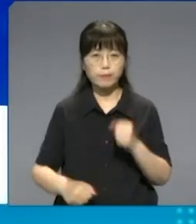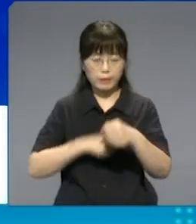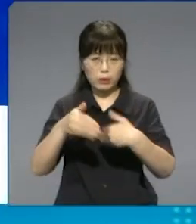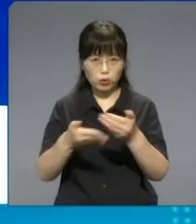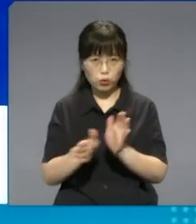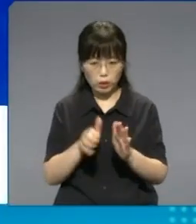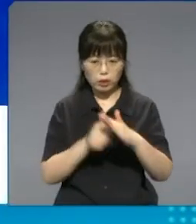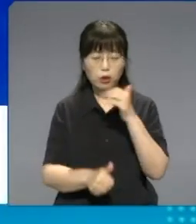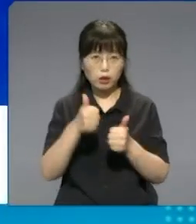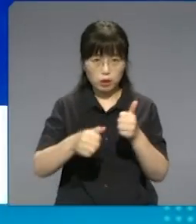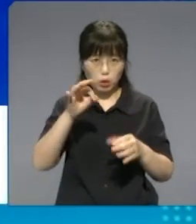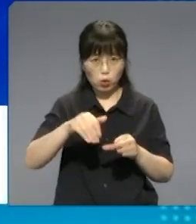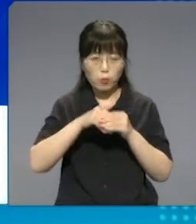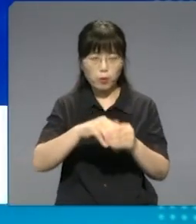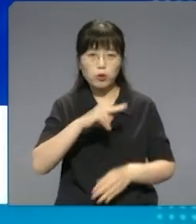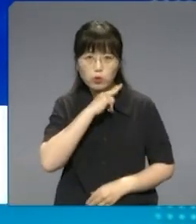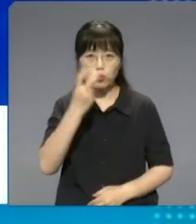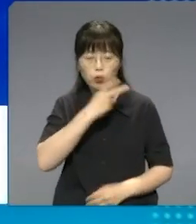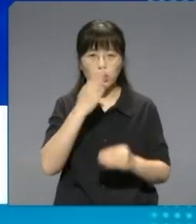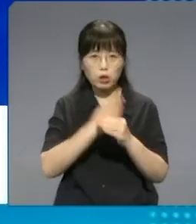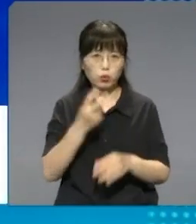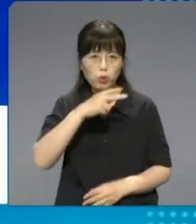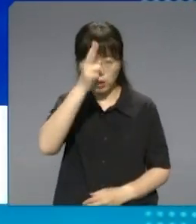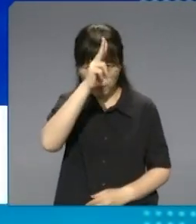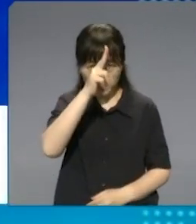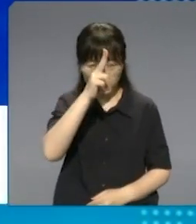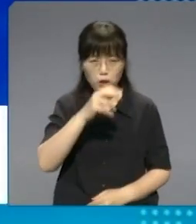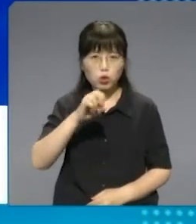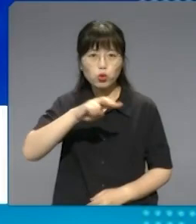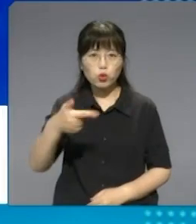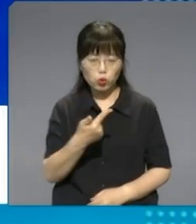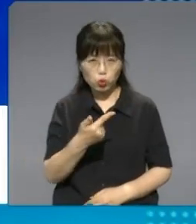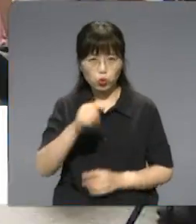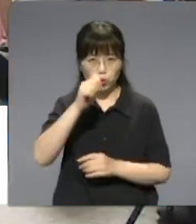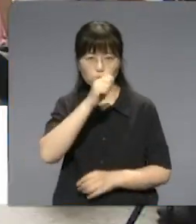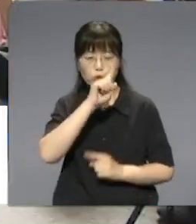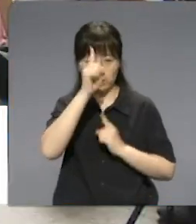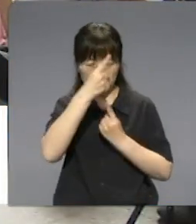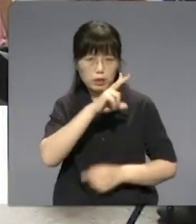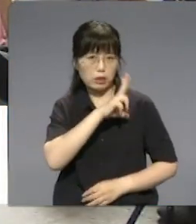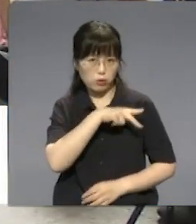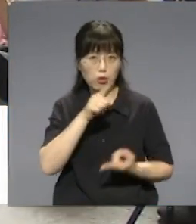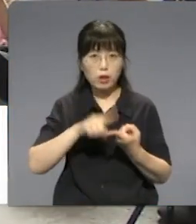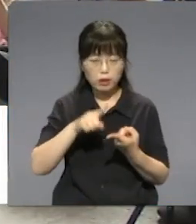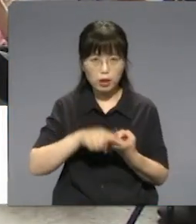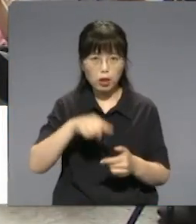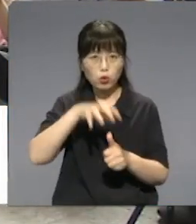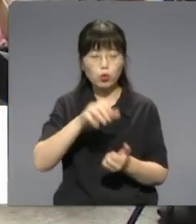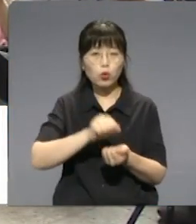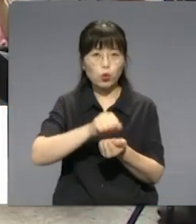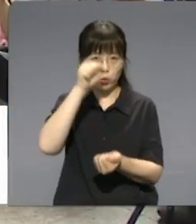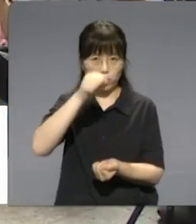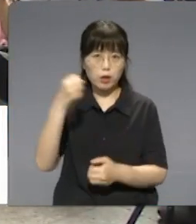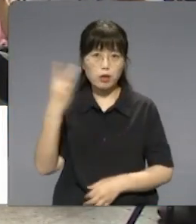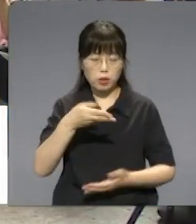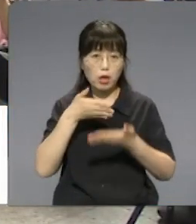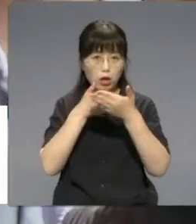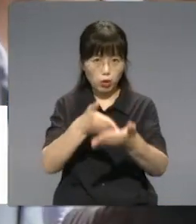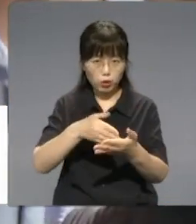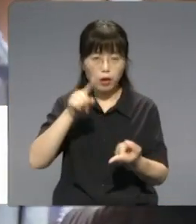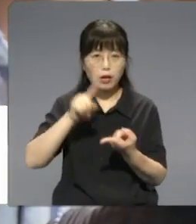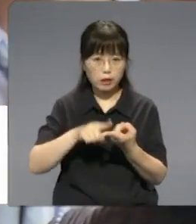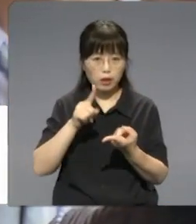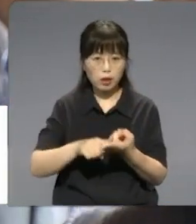민주당 전당대회 돈봉투 의혹을 수사하는 검찰이 윤관석, 이성만 무소속 의원에 대해 구속영장을 재청구한